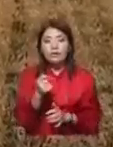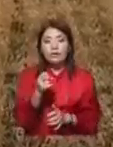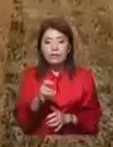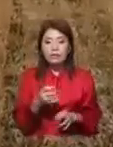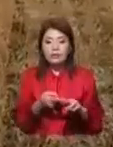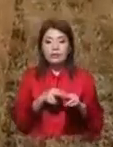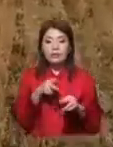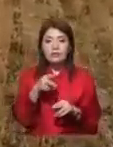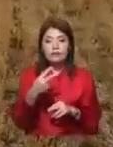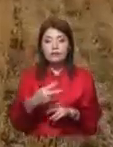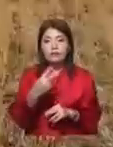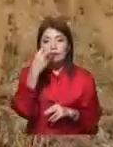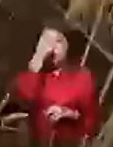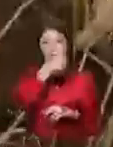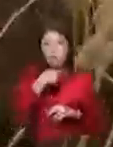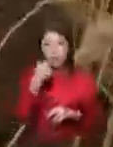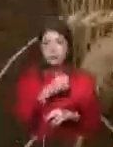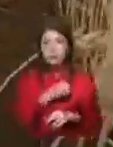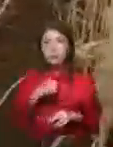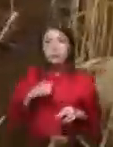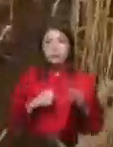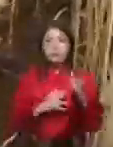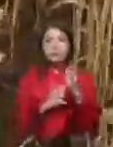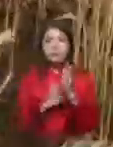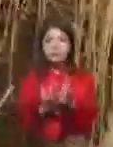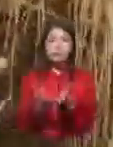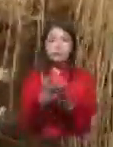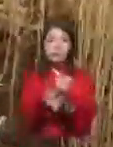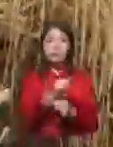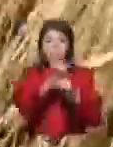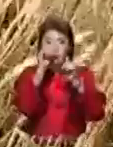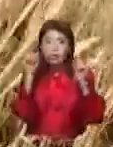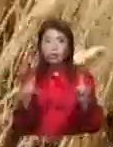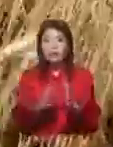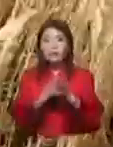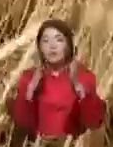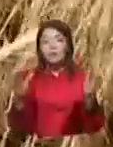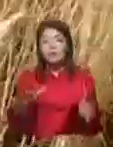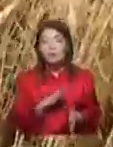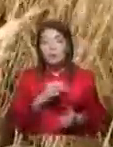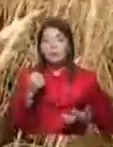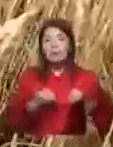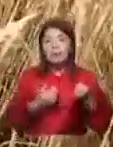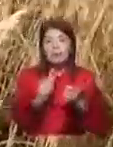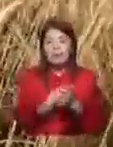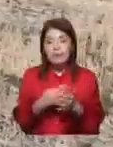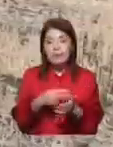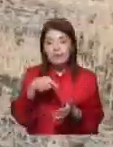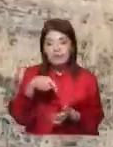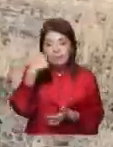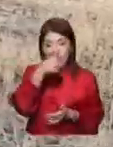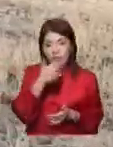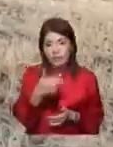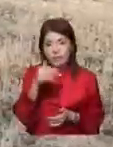Отмечу, 2022 год был самым урожайным за последнее десятилетие. Разница в показателях с нынешним 30%.